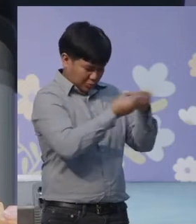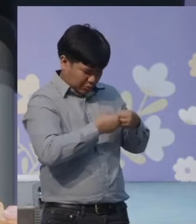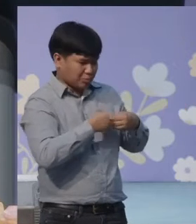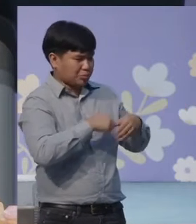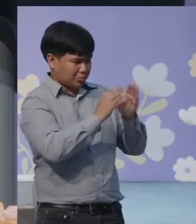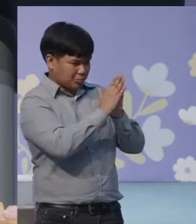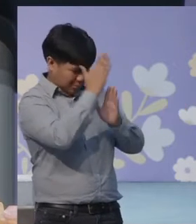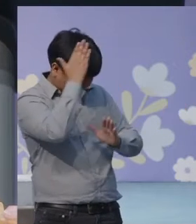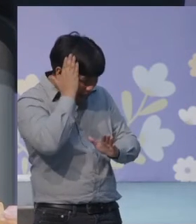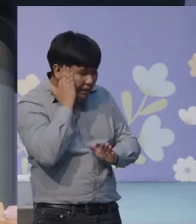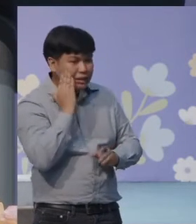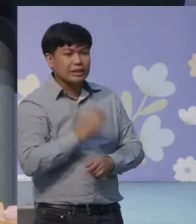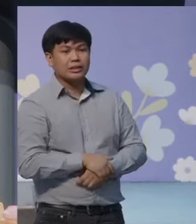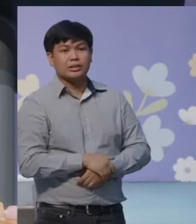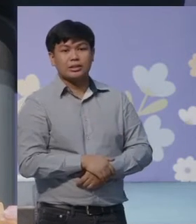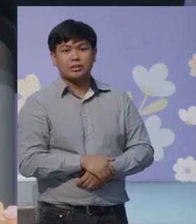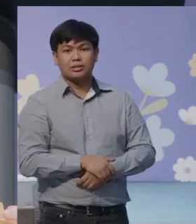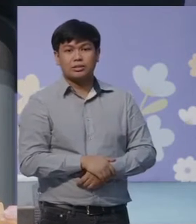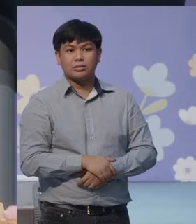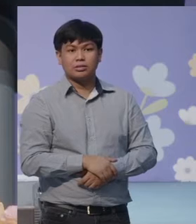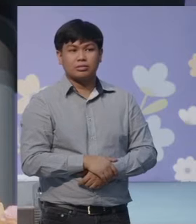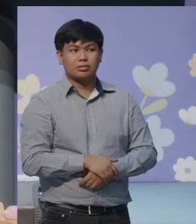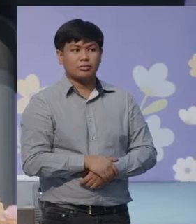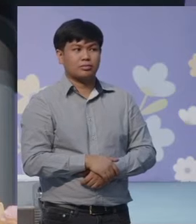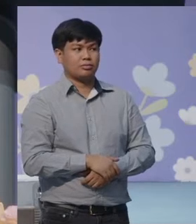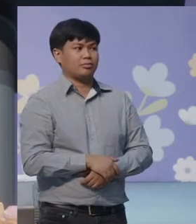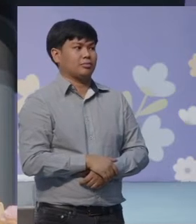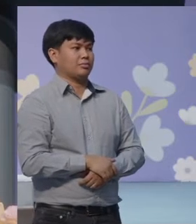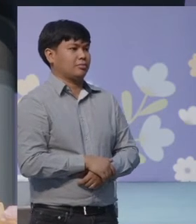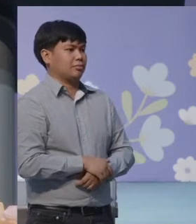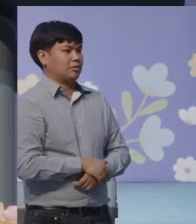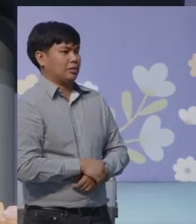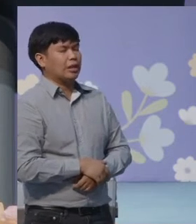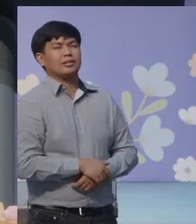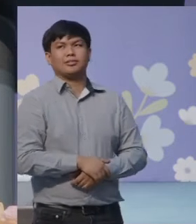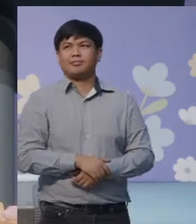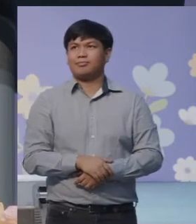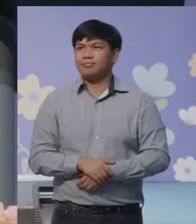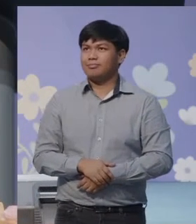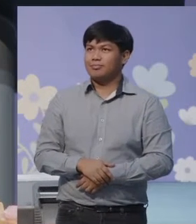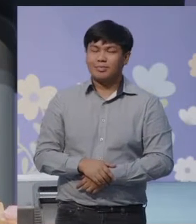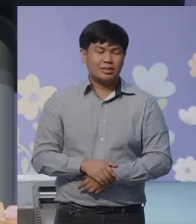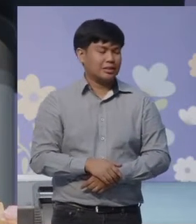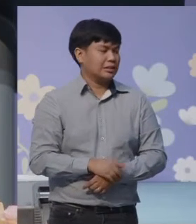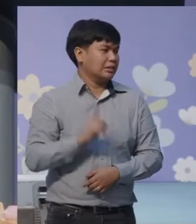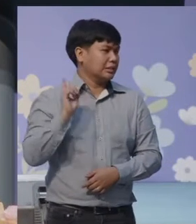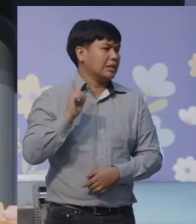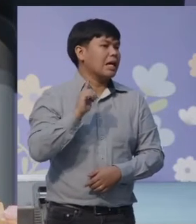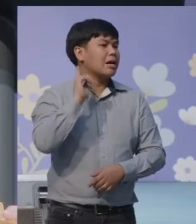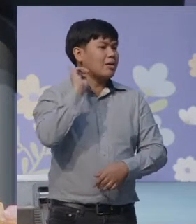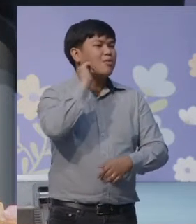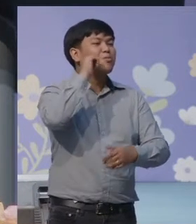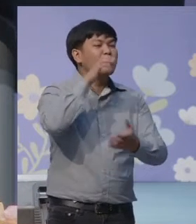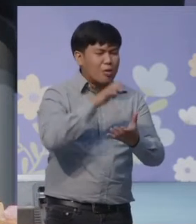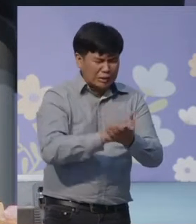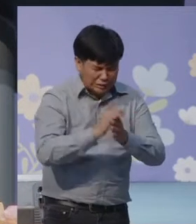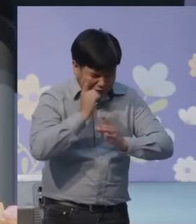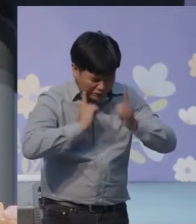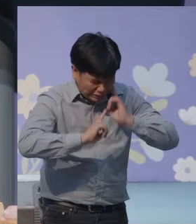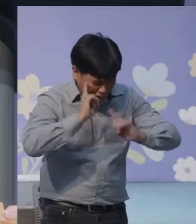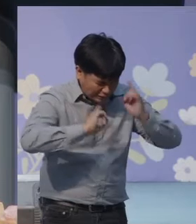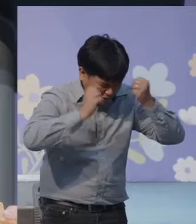ngayon. At kinento ko na rin sa kanya. Ay naku, ang iniluhan ng misis ko.